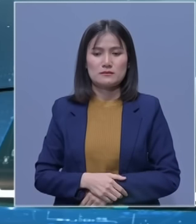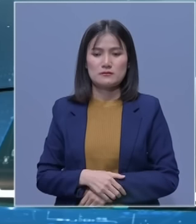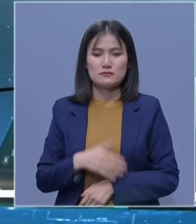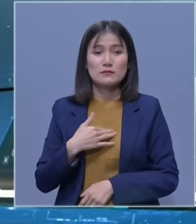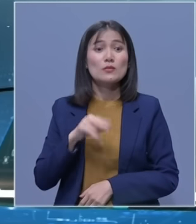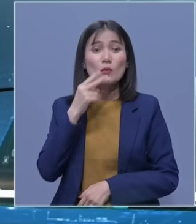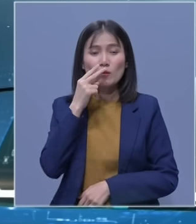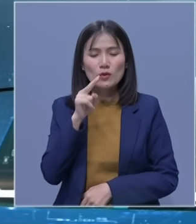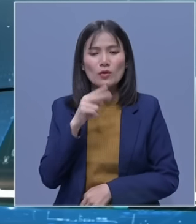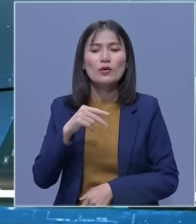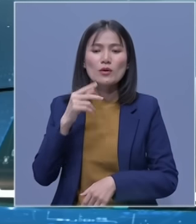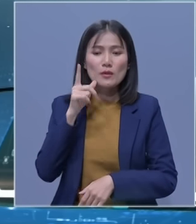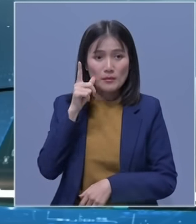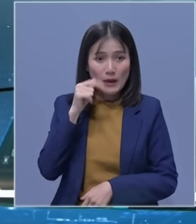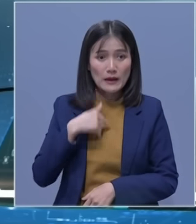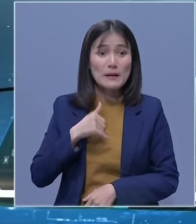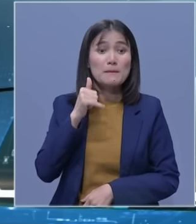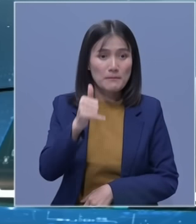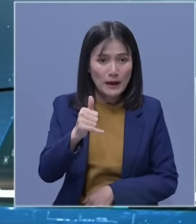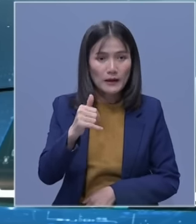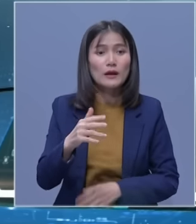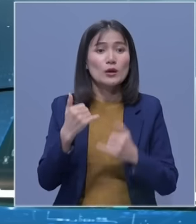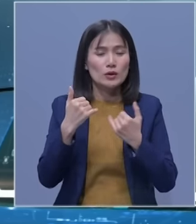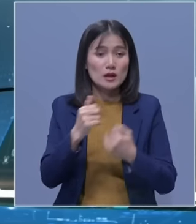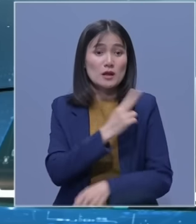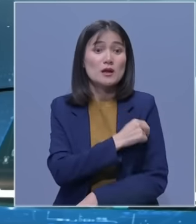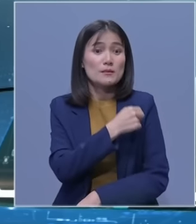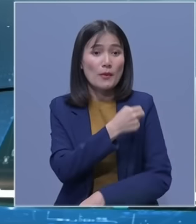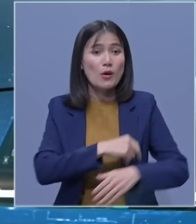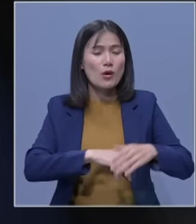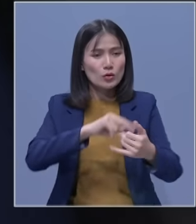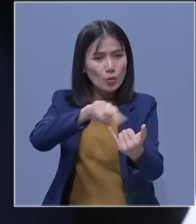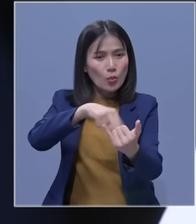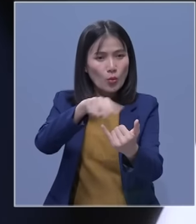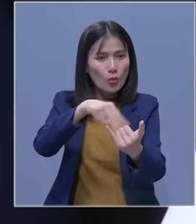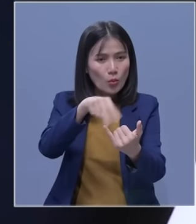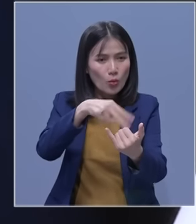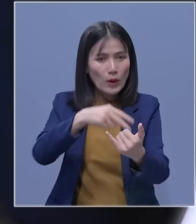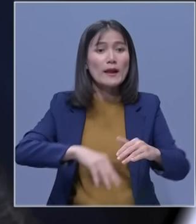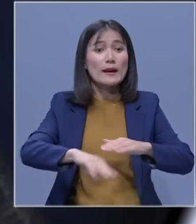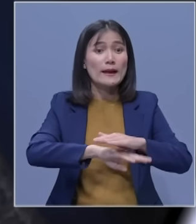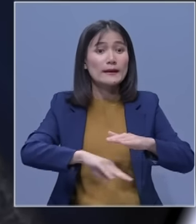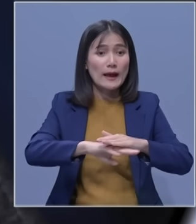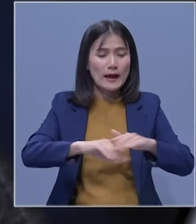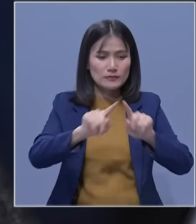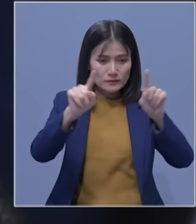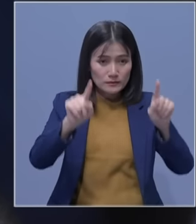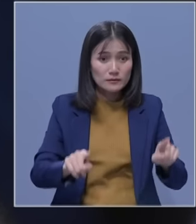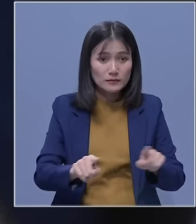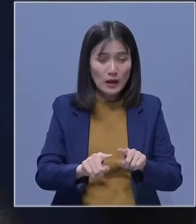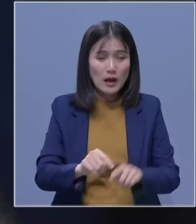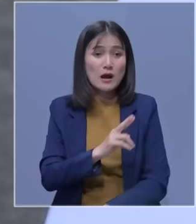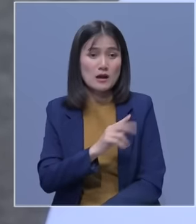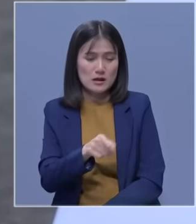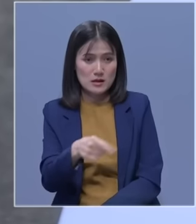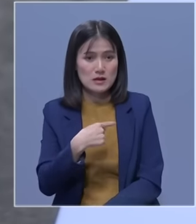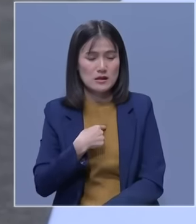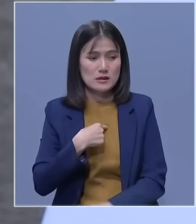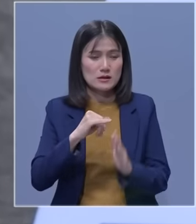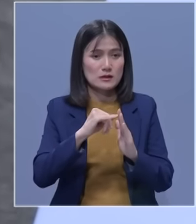ไรขึ้นทีนี้แม่ได้นำหลักฐานการตรวจของคุณหมอที่โรงพยาบาลสมเด็จพระพุทธชินราชตะพัน